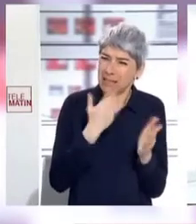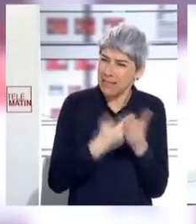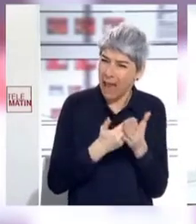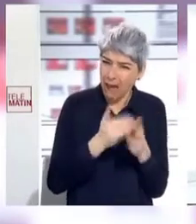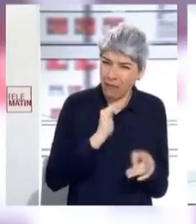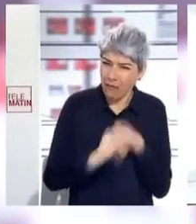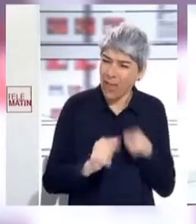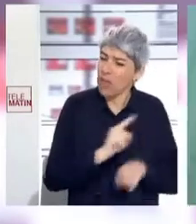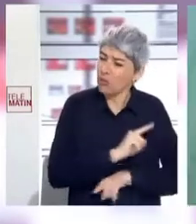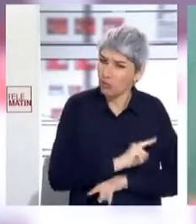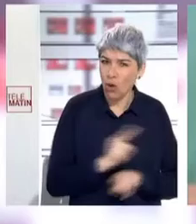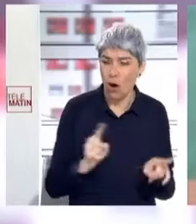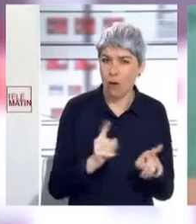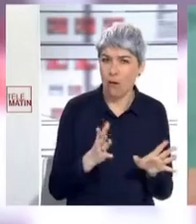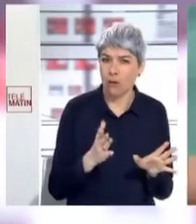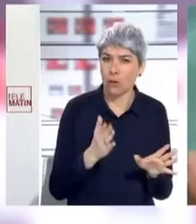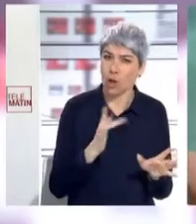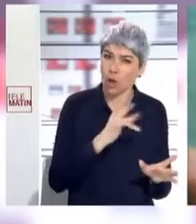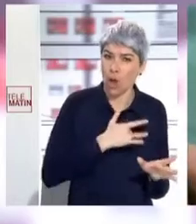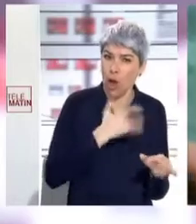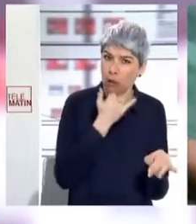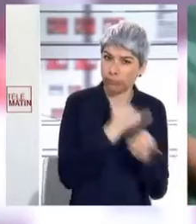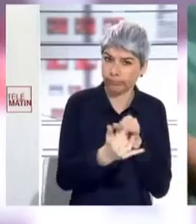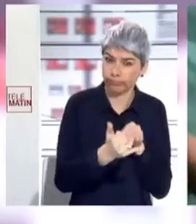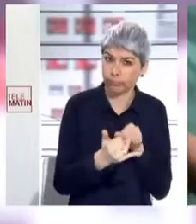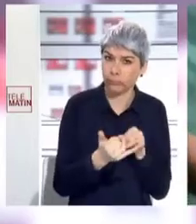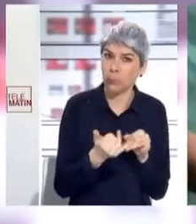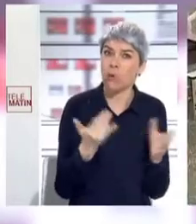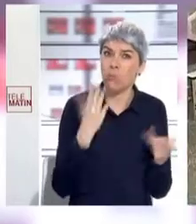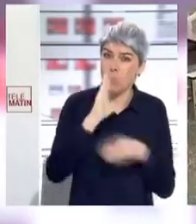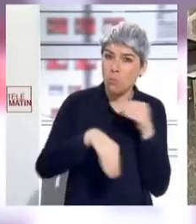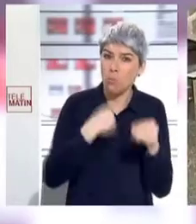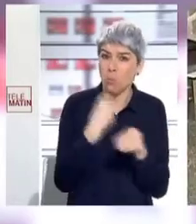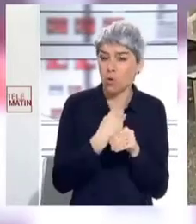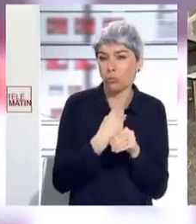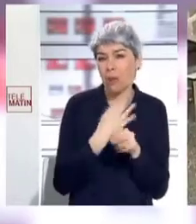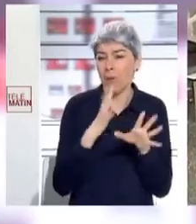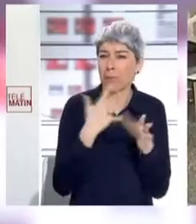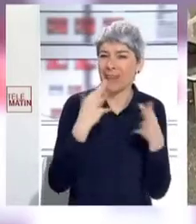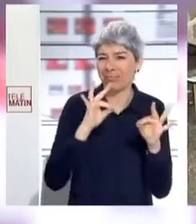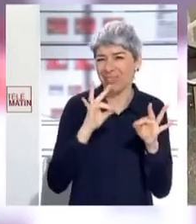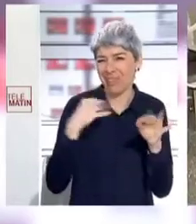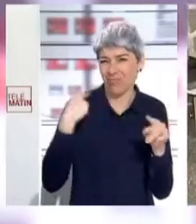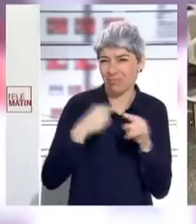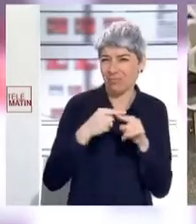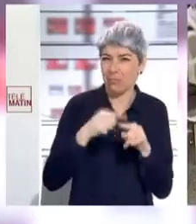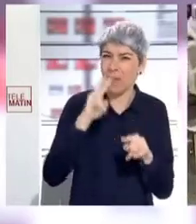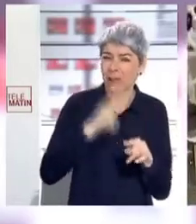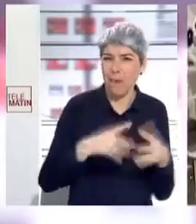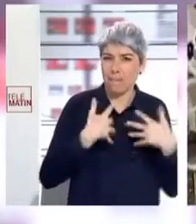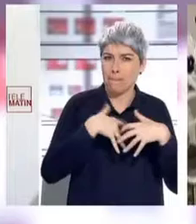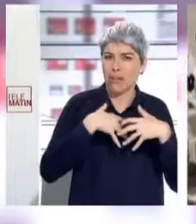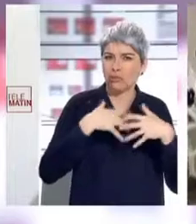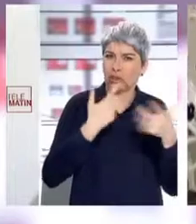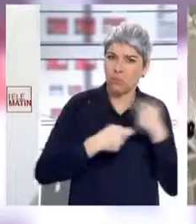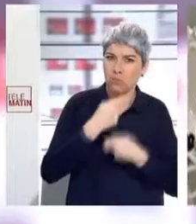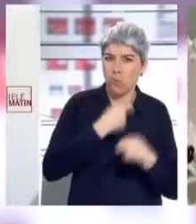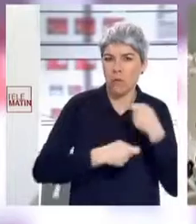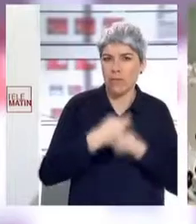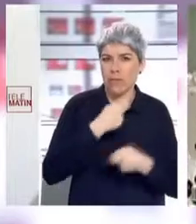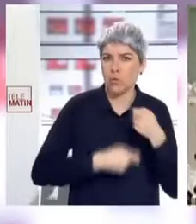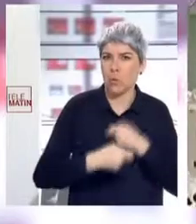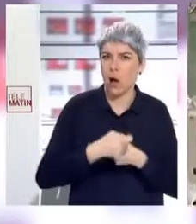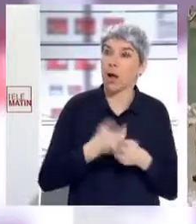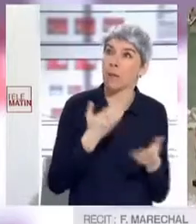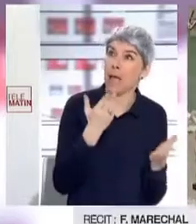dans les autres cœurs. Des cœurs artificiels sont implantés dans le monde depuis une dizaine d'années, mais il ne s'agit que de machines temporaires posées dans